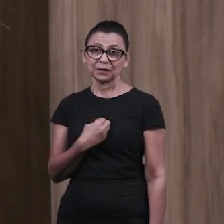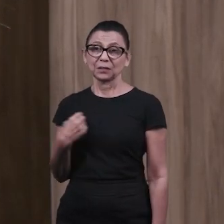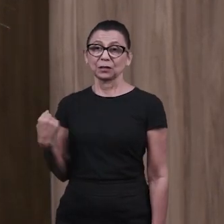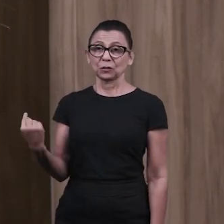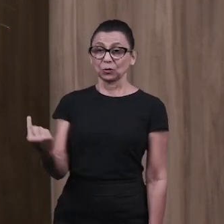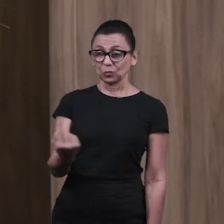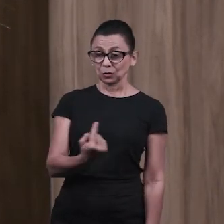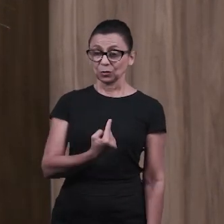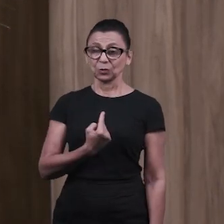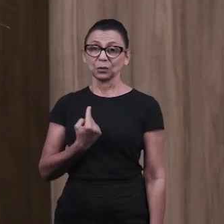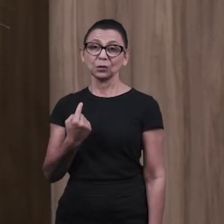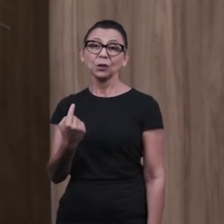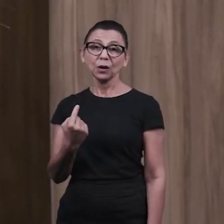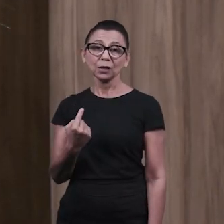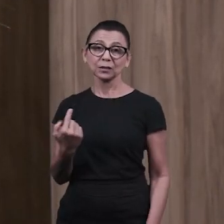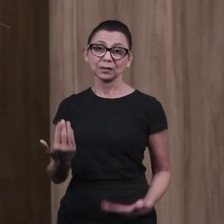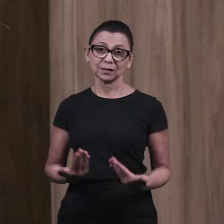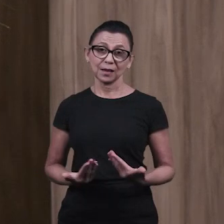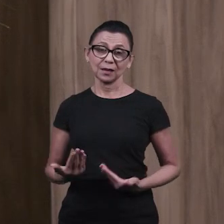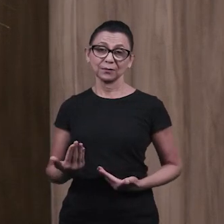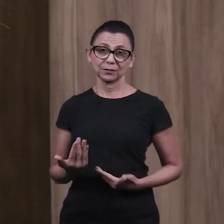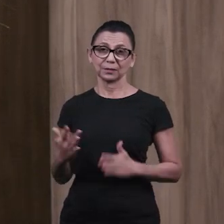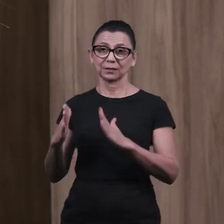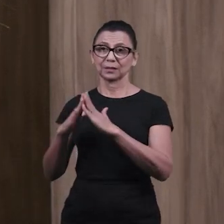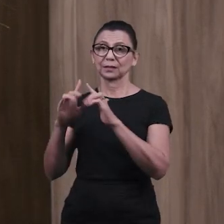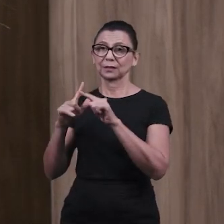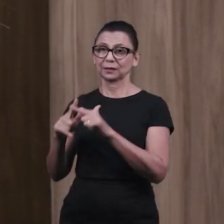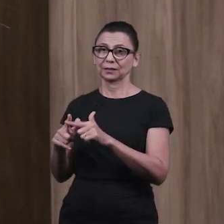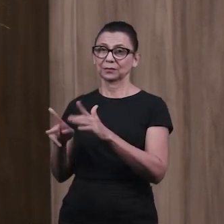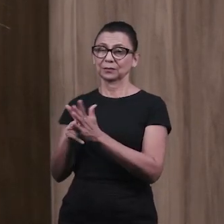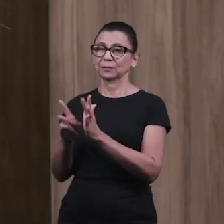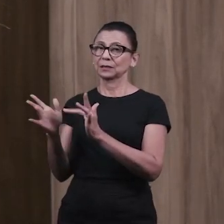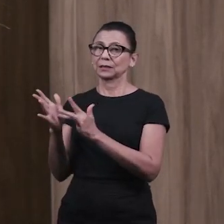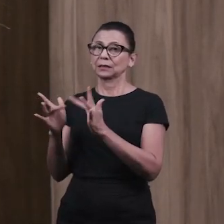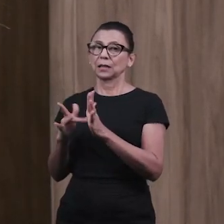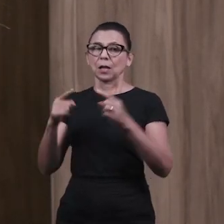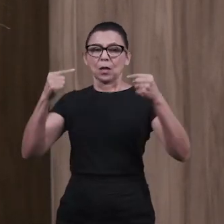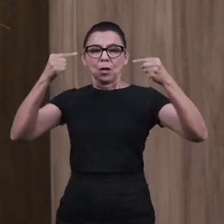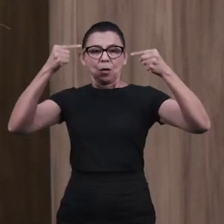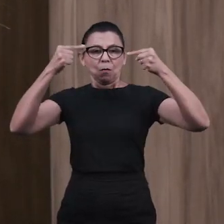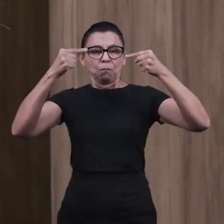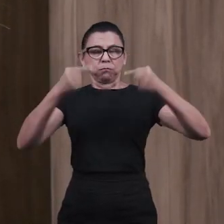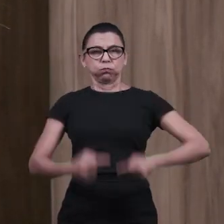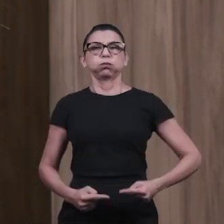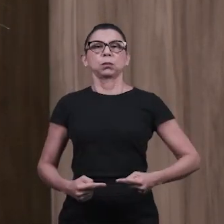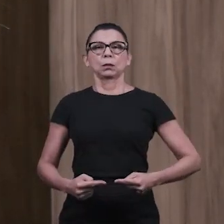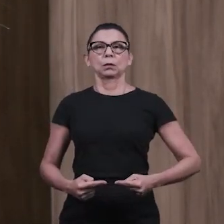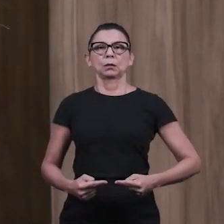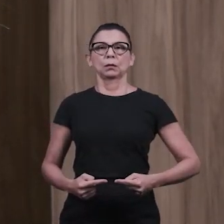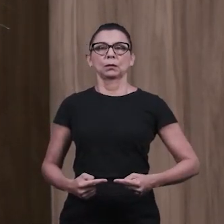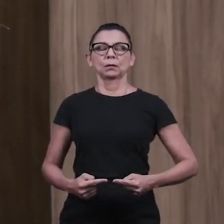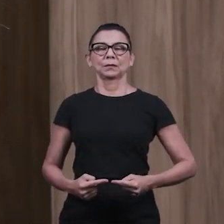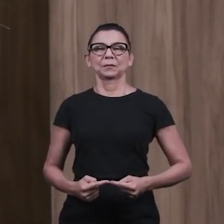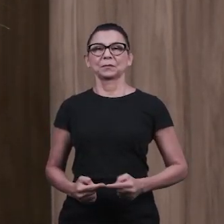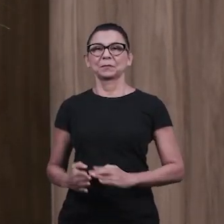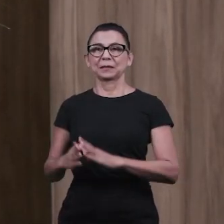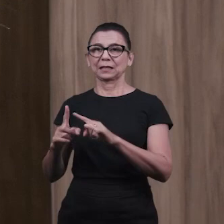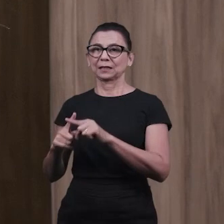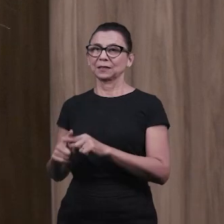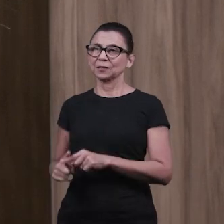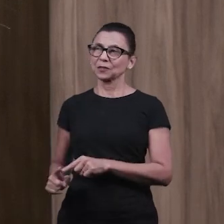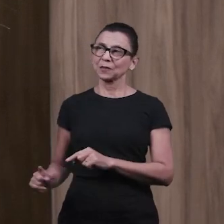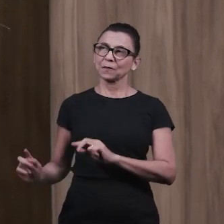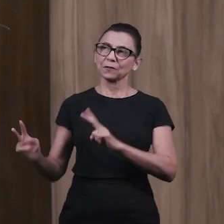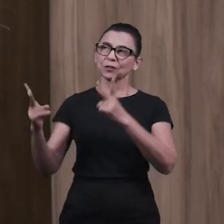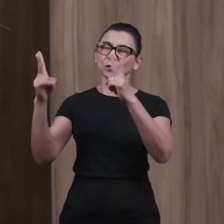Seigneur Jésus, sont des grandes luttes et des oppositions. Mais l'Église, elle est victorieuse dans le pouvoir du sang